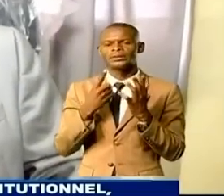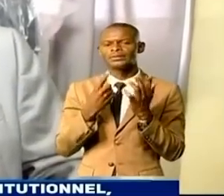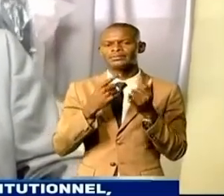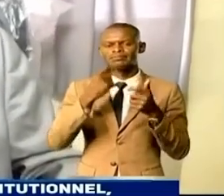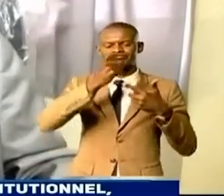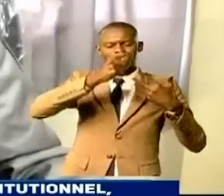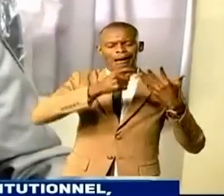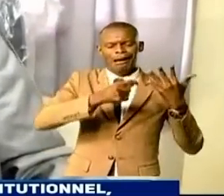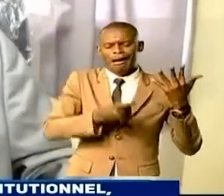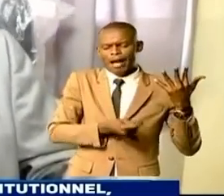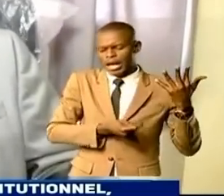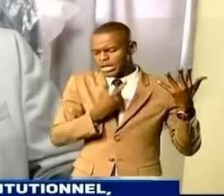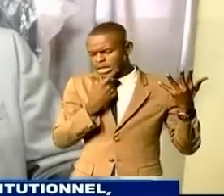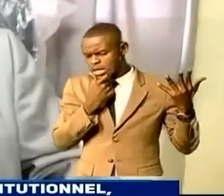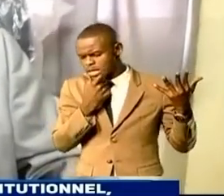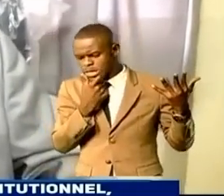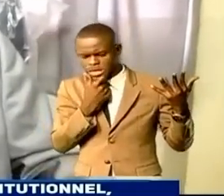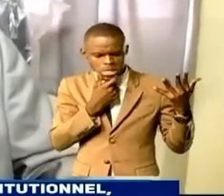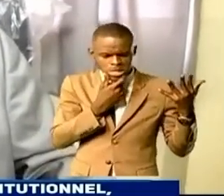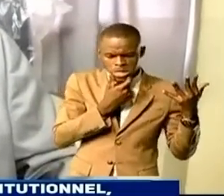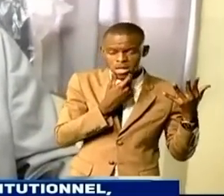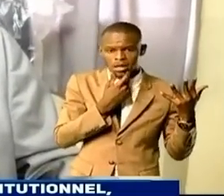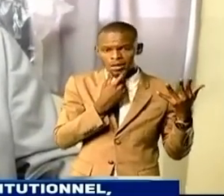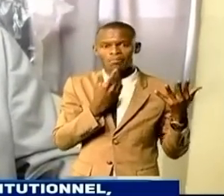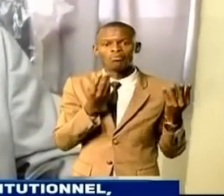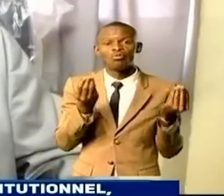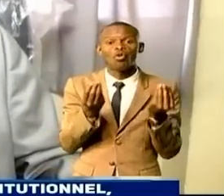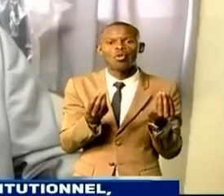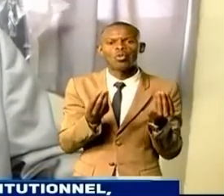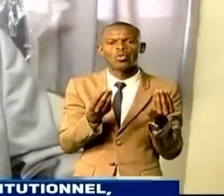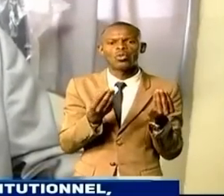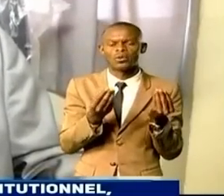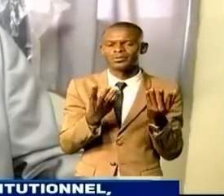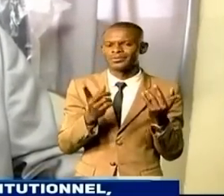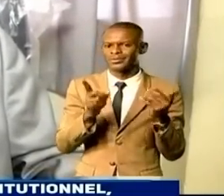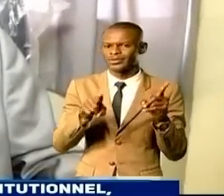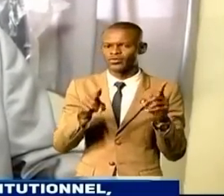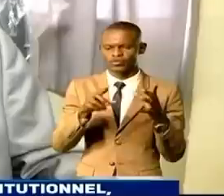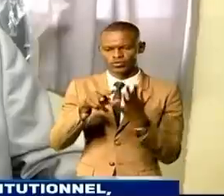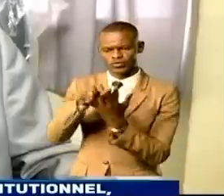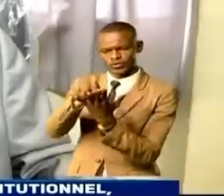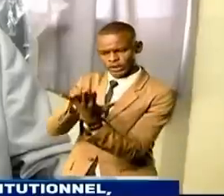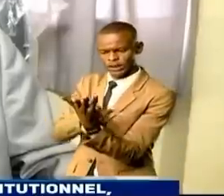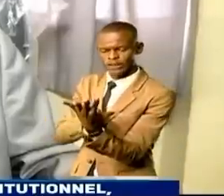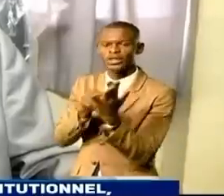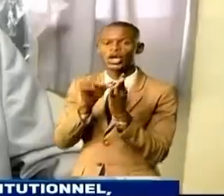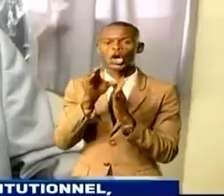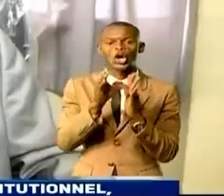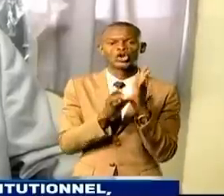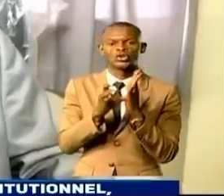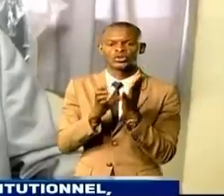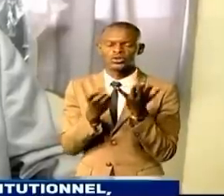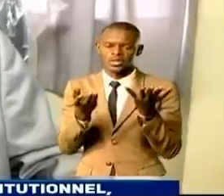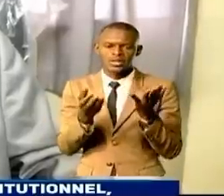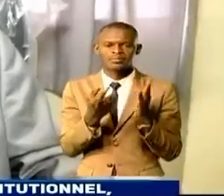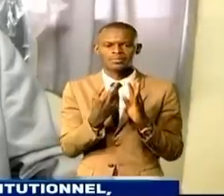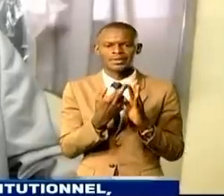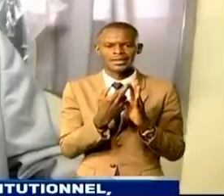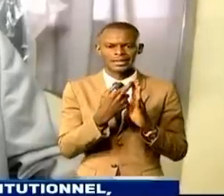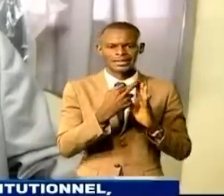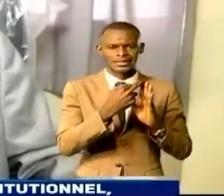textes importants, qui sont la Constitution et le règlement intérieur du